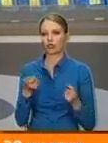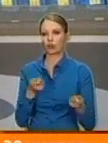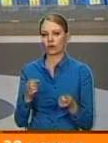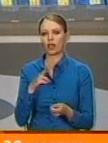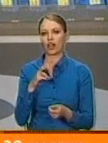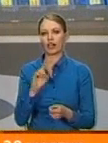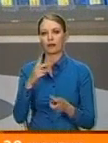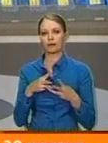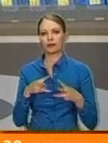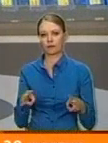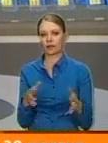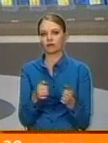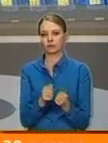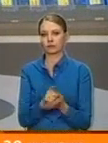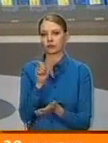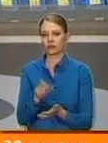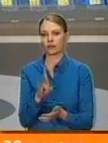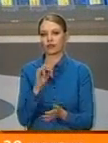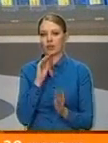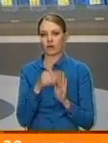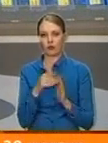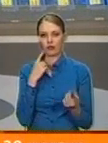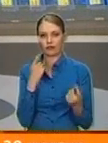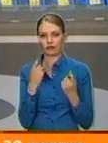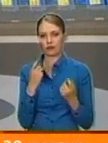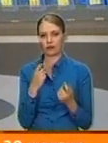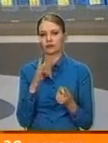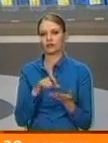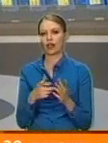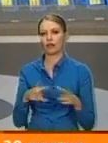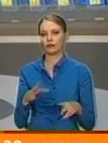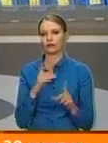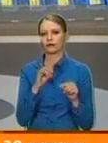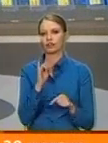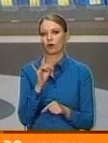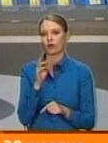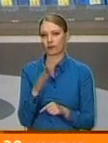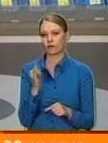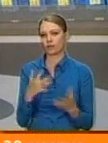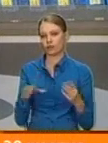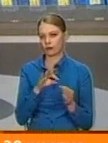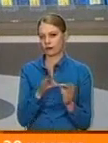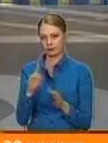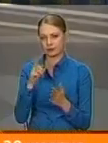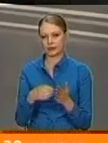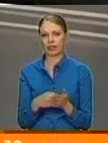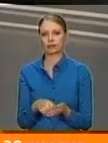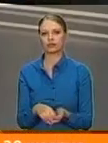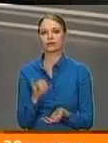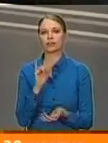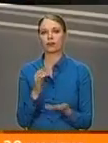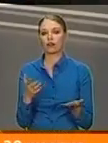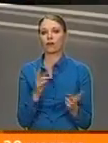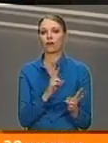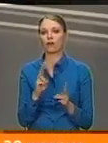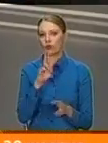але прем'єр упіймав посадовця на прихованій інформації. На камінні був Ігор Кримов і зараз про все дізнаємося. Ігоре,